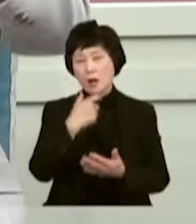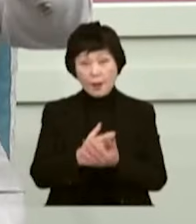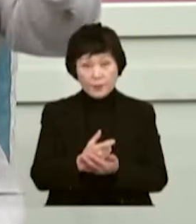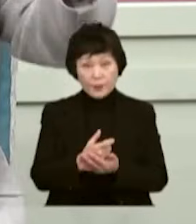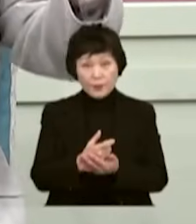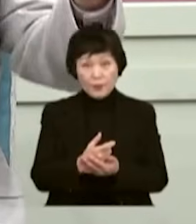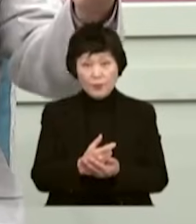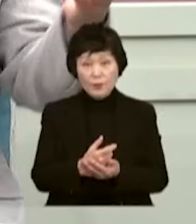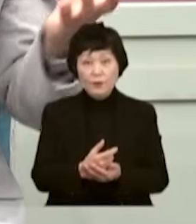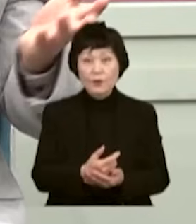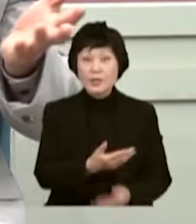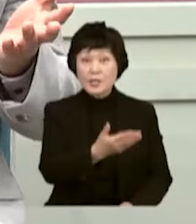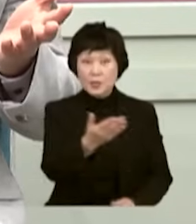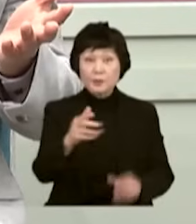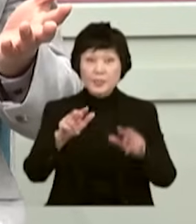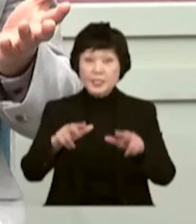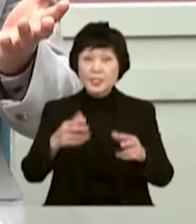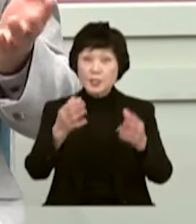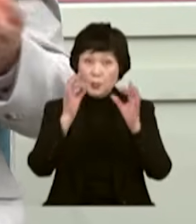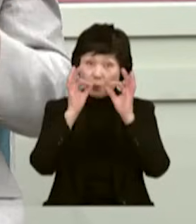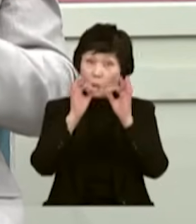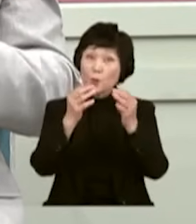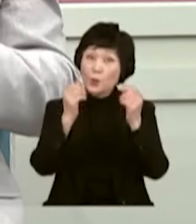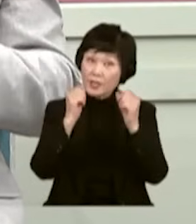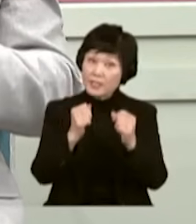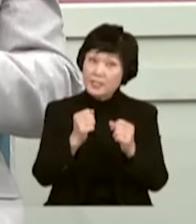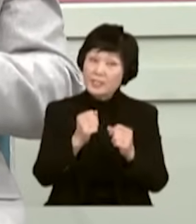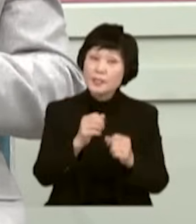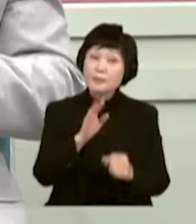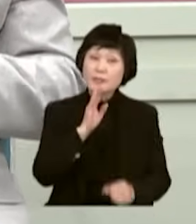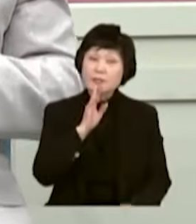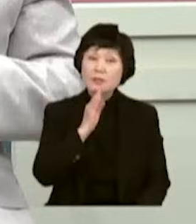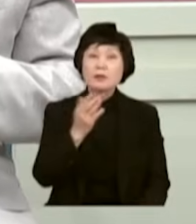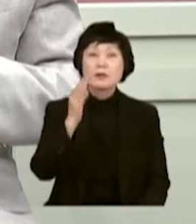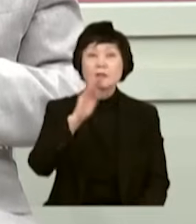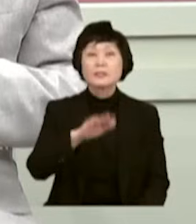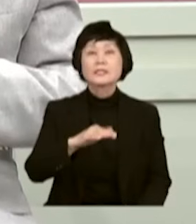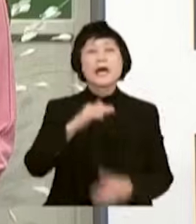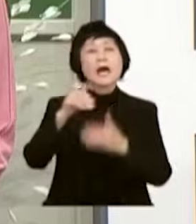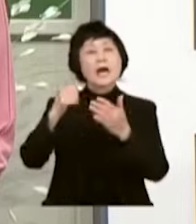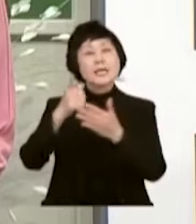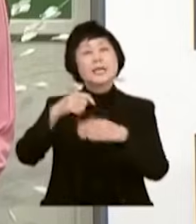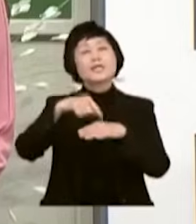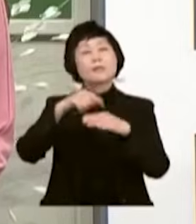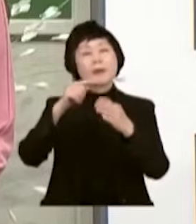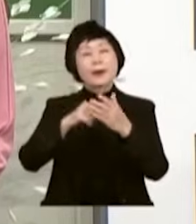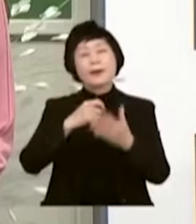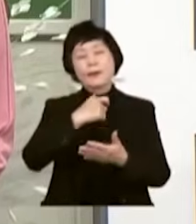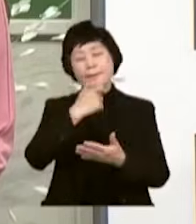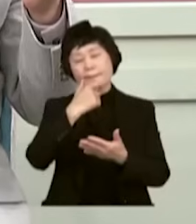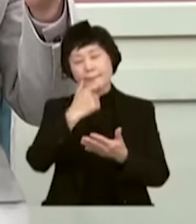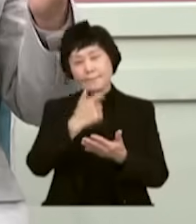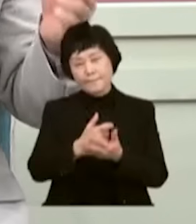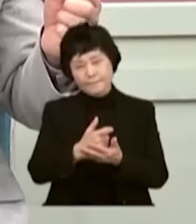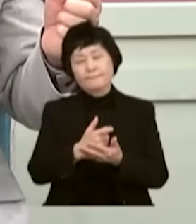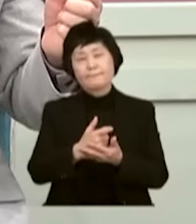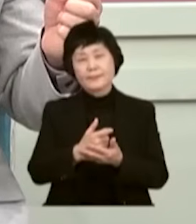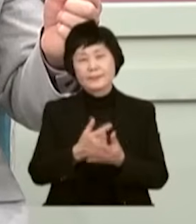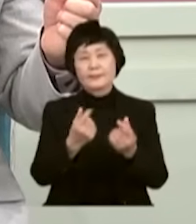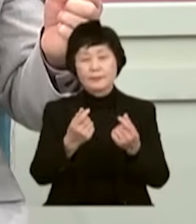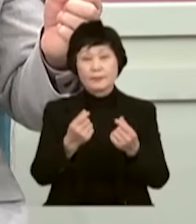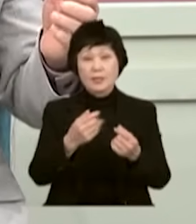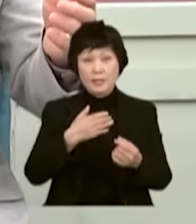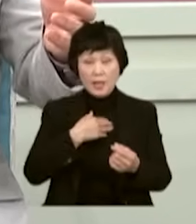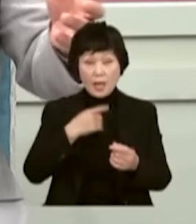많은 시청자들이 보시잖아요. 그게 하나님의 마음을 감동시켰던 것 같아요. 예, 예. 왜냐하면 내가 개척을